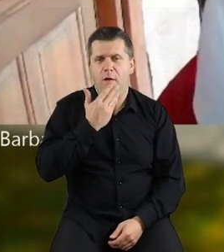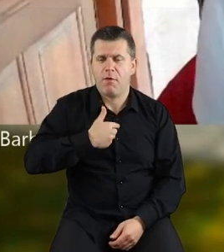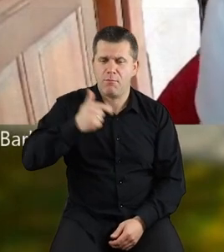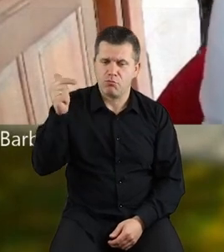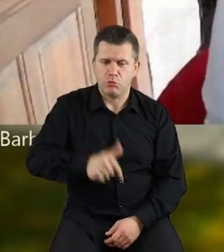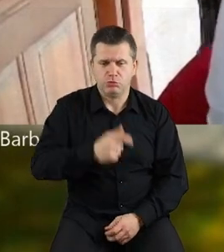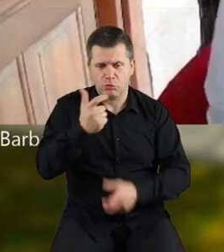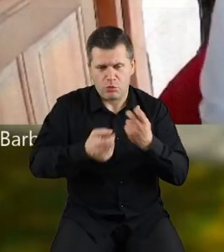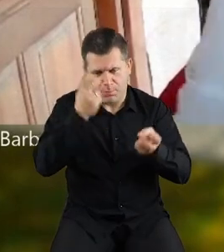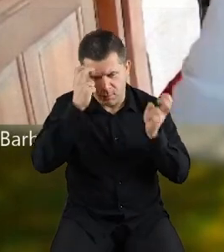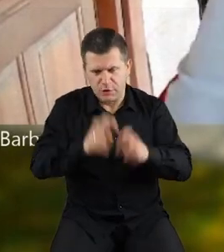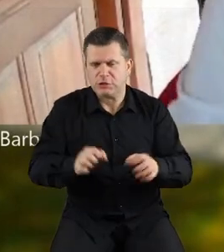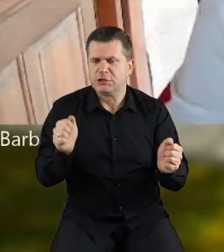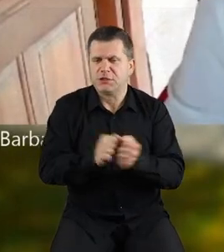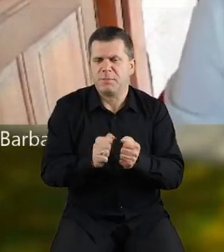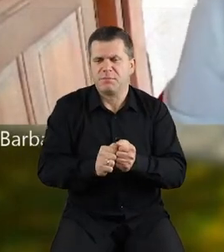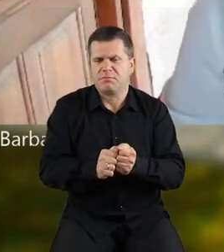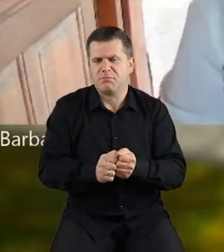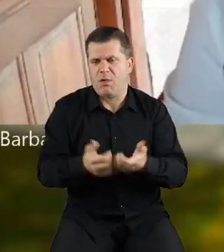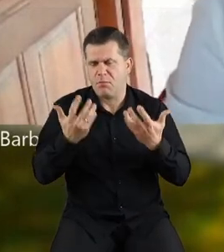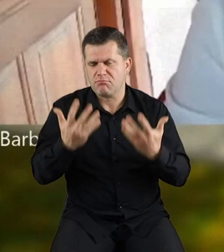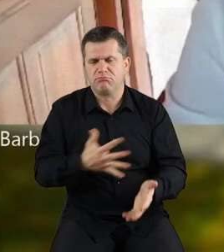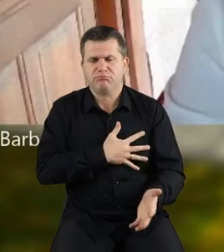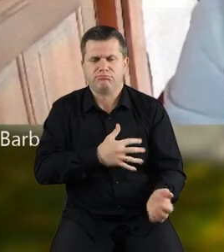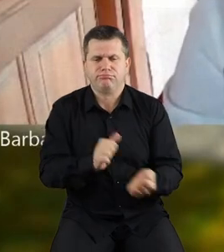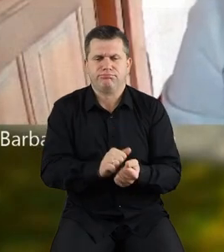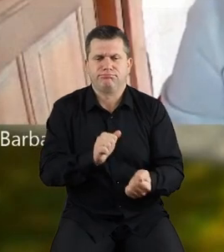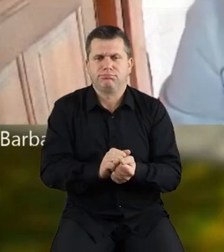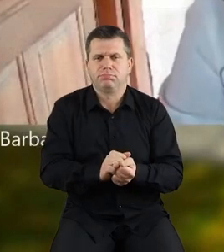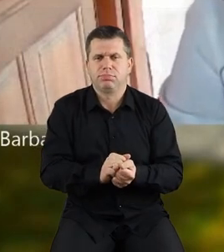mowy, bo musiałam stworzyć zimną, bezwzględną